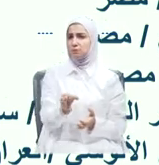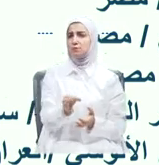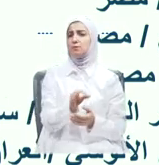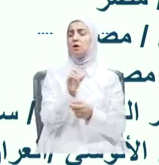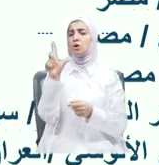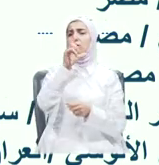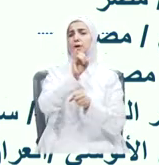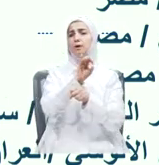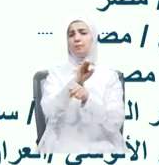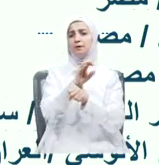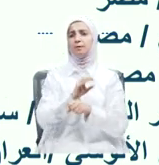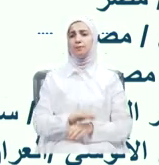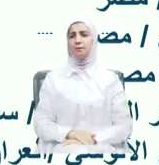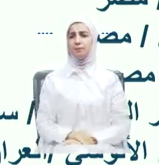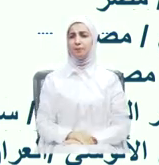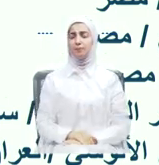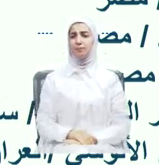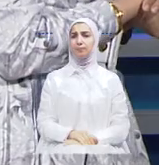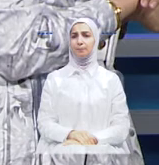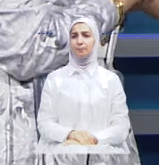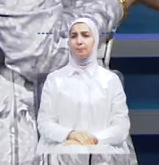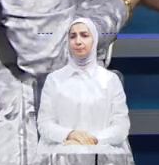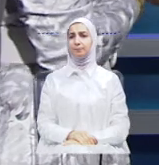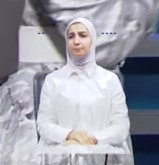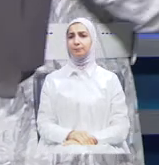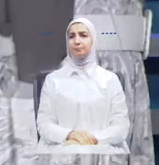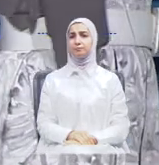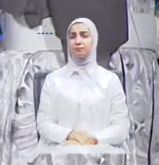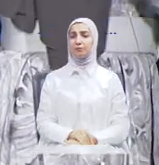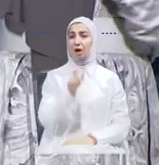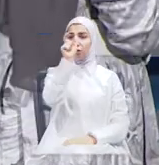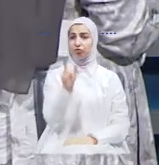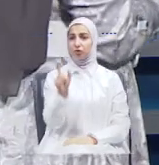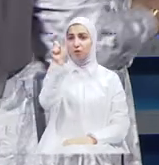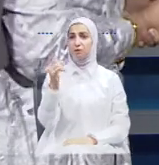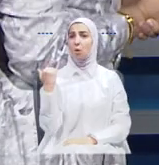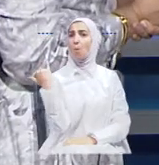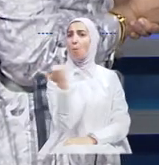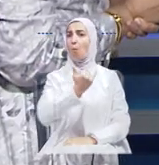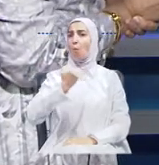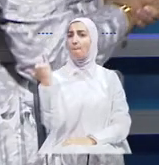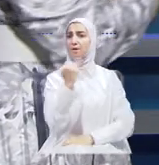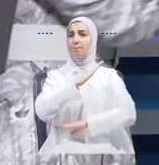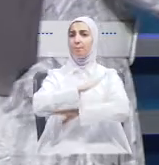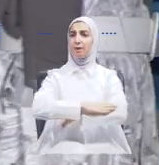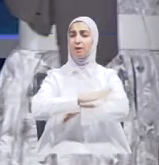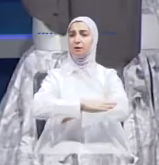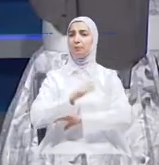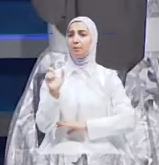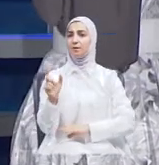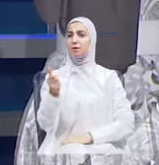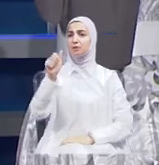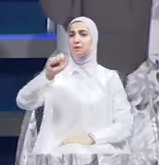للتدريس. أيضا بروز العديد من الأدباء والمفكرين مثل ناصيف يازجي في